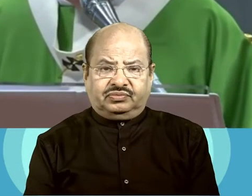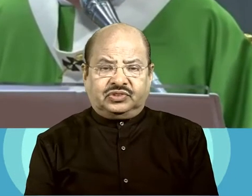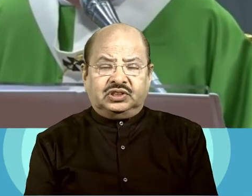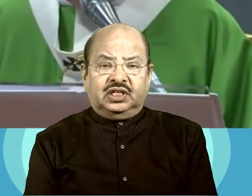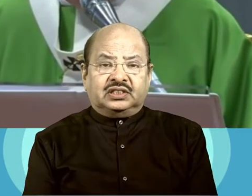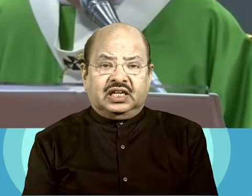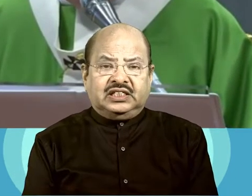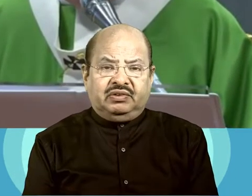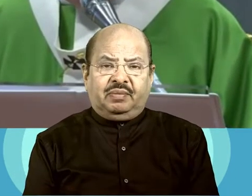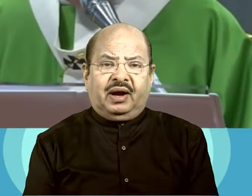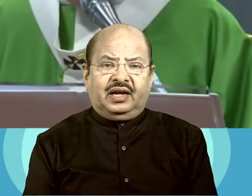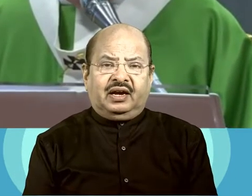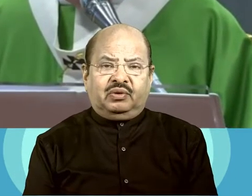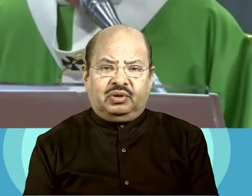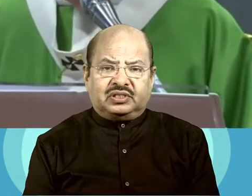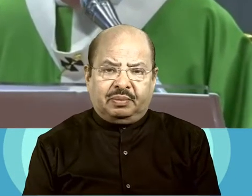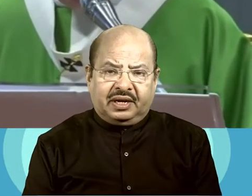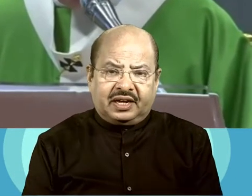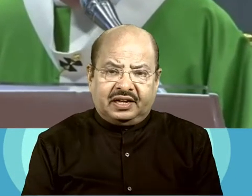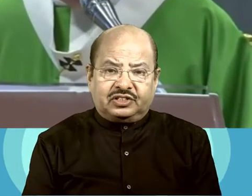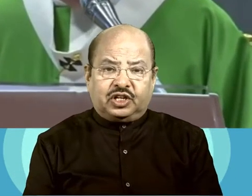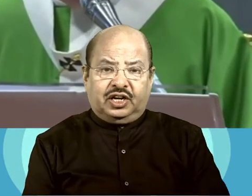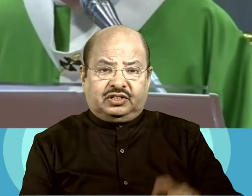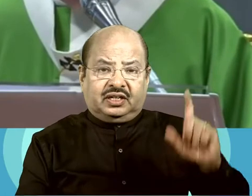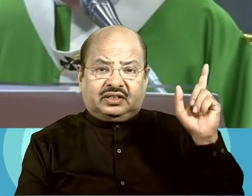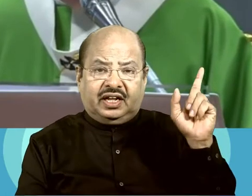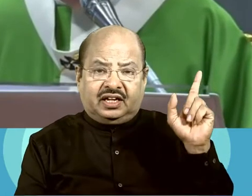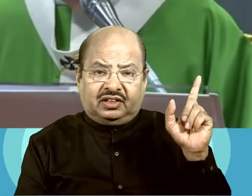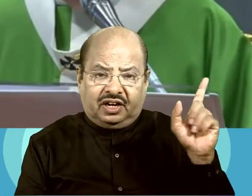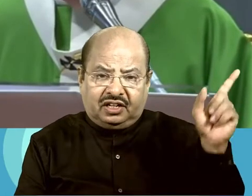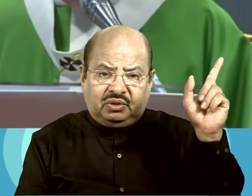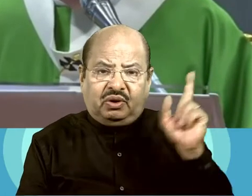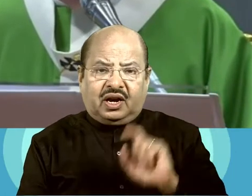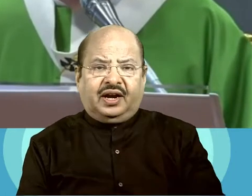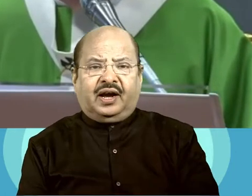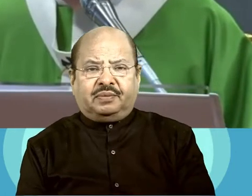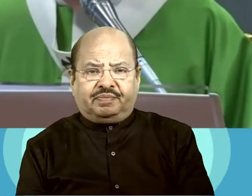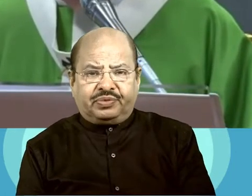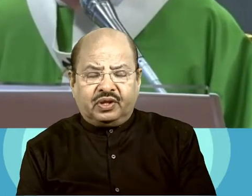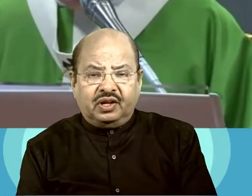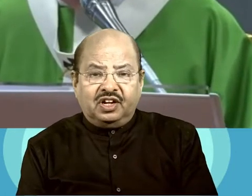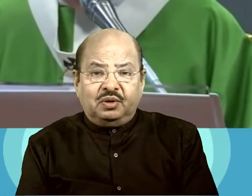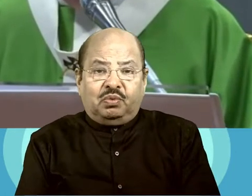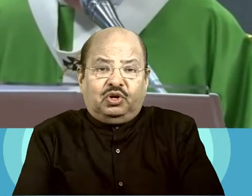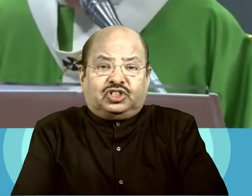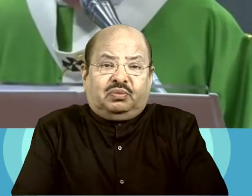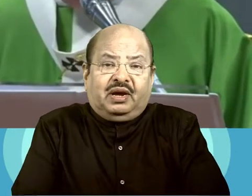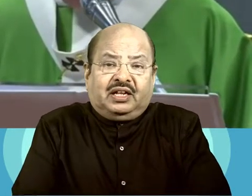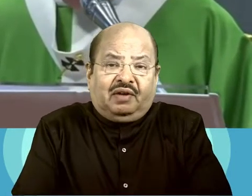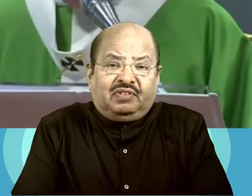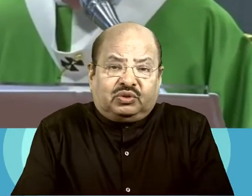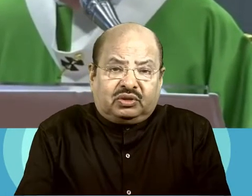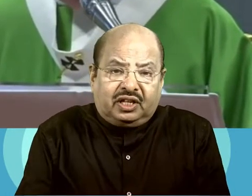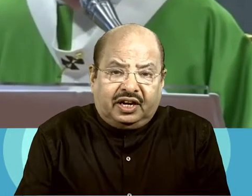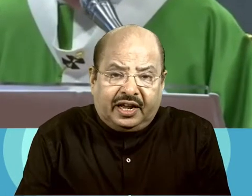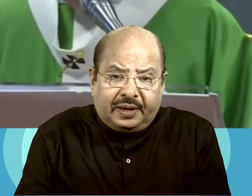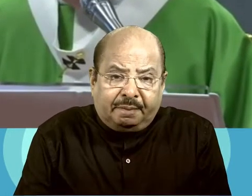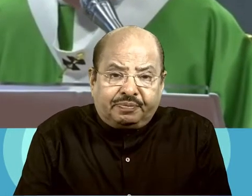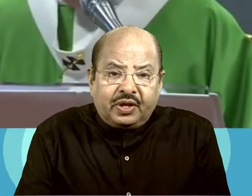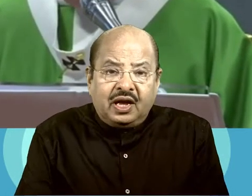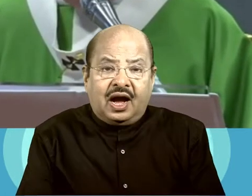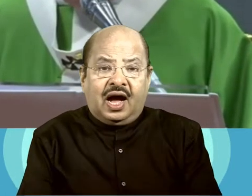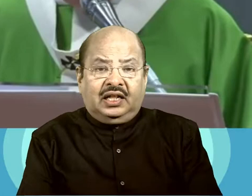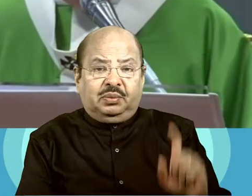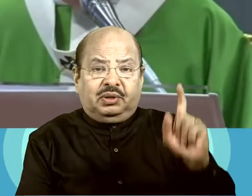പ്രതികരിക്കാനാകും. സജീവമായ ഒരു സഭയ്ക്ക് ചരിത്രത്തിലേക്ക് തിരിഞ്ഞു നോക്കാനാകും. പുരുഷ